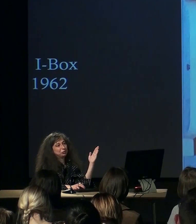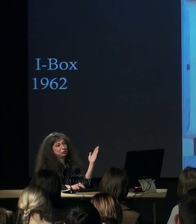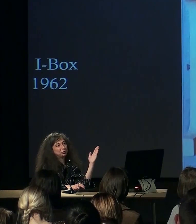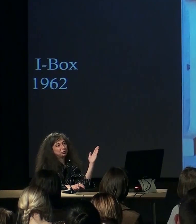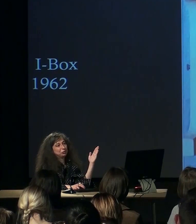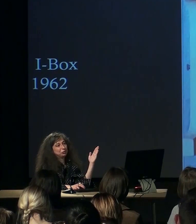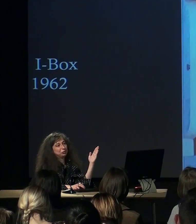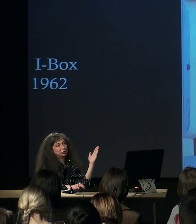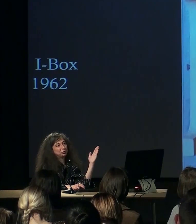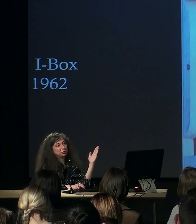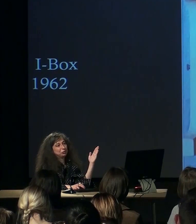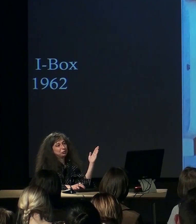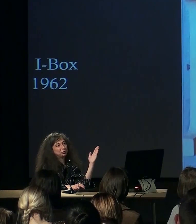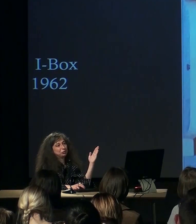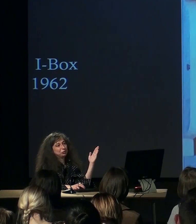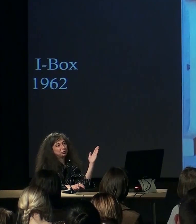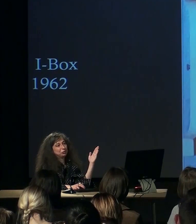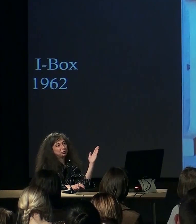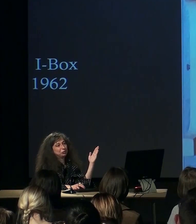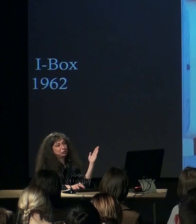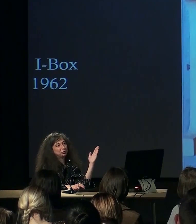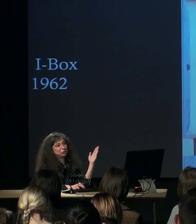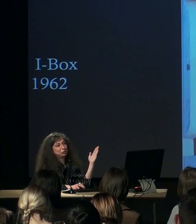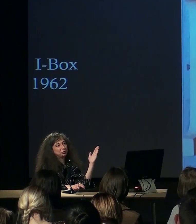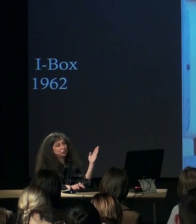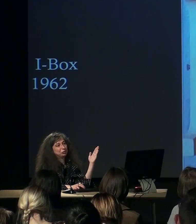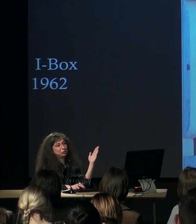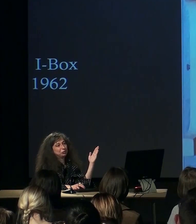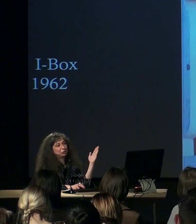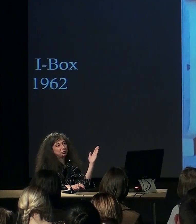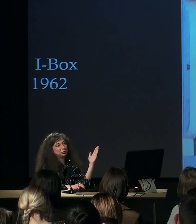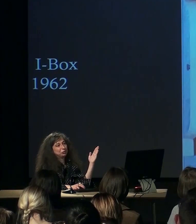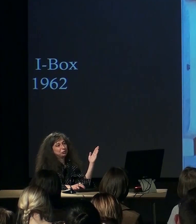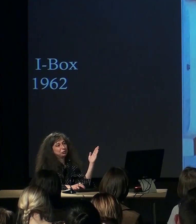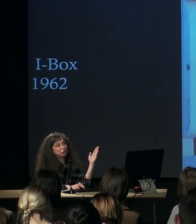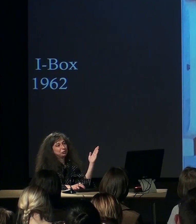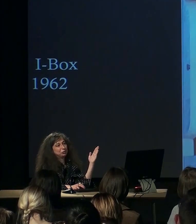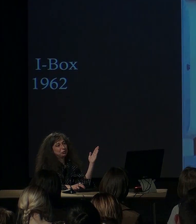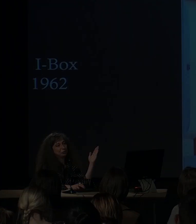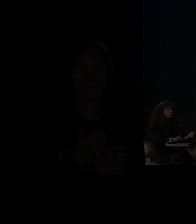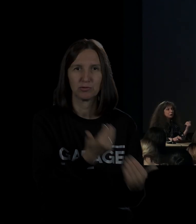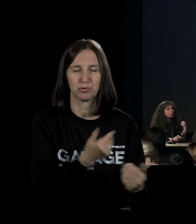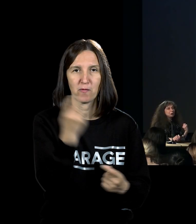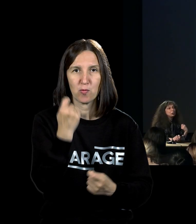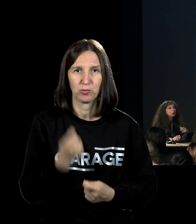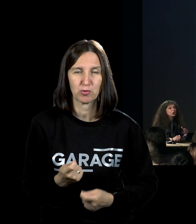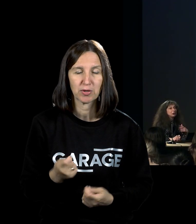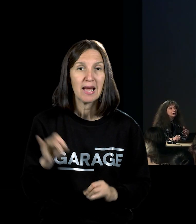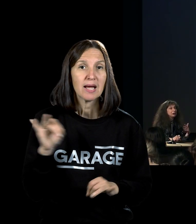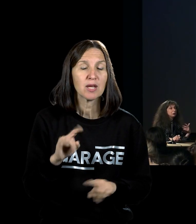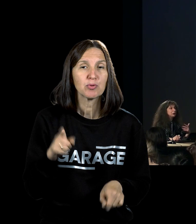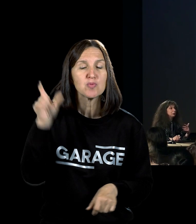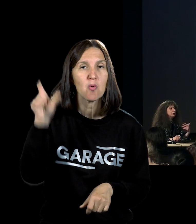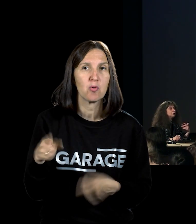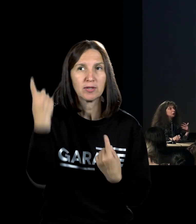углубление. Слово из одной буквы «I» в английском языке обозначает личное местоимение «я». Собственно говоря, почему он